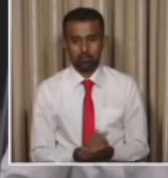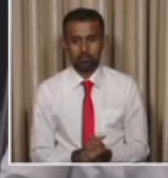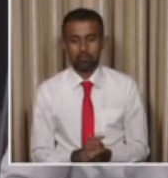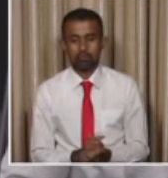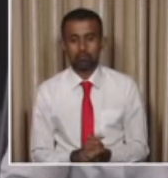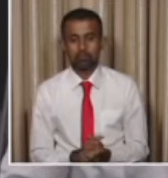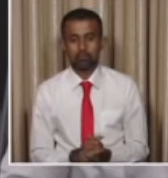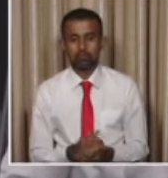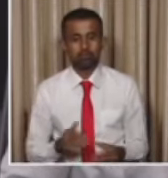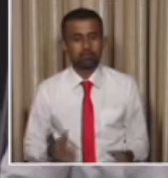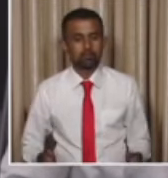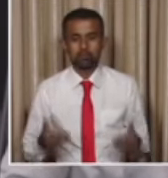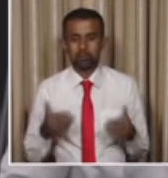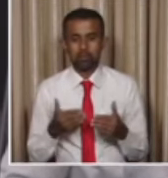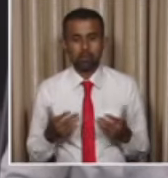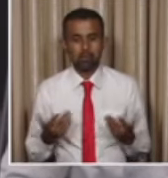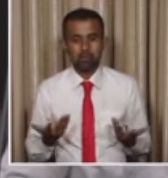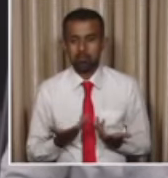දැන් ඒක කරන්න බෑ.